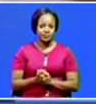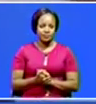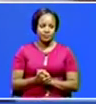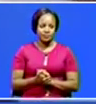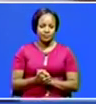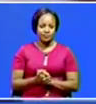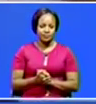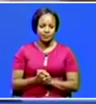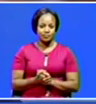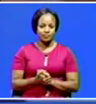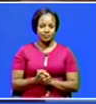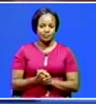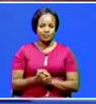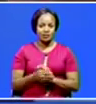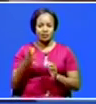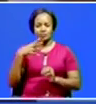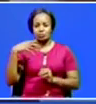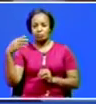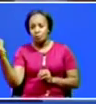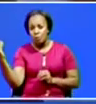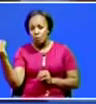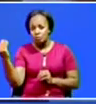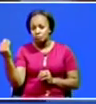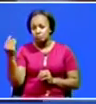ameondoka kwa mambo mengine.